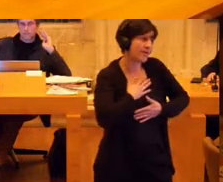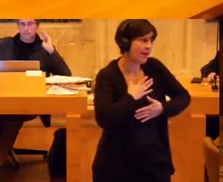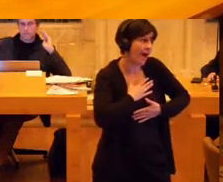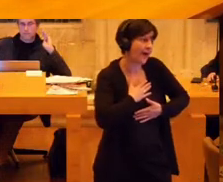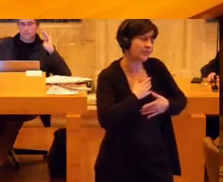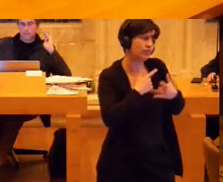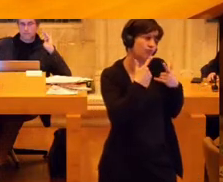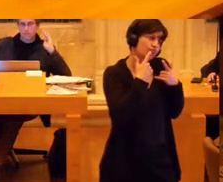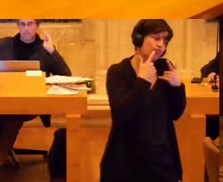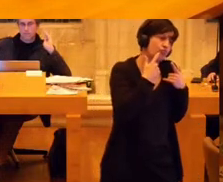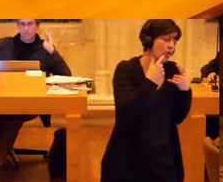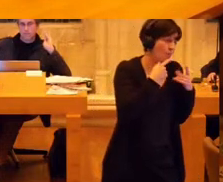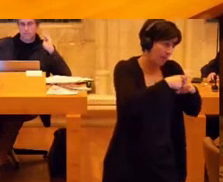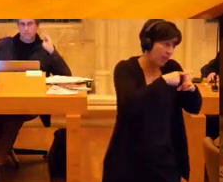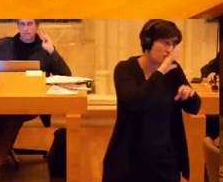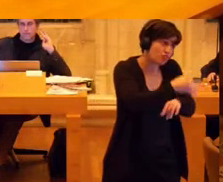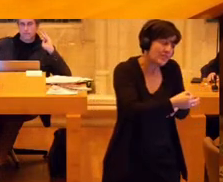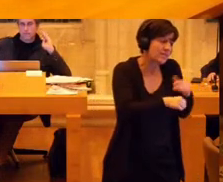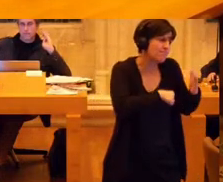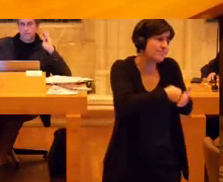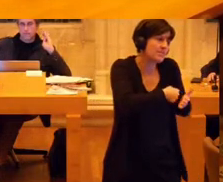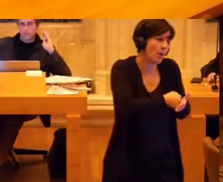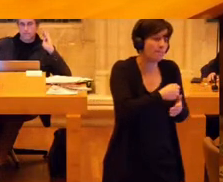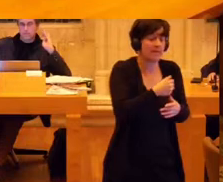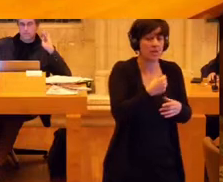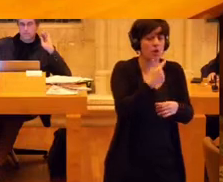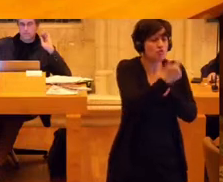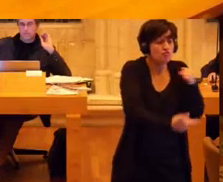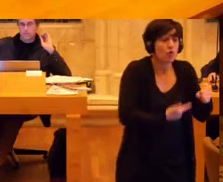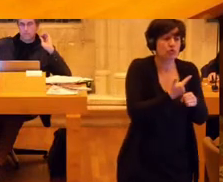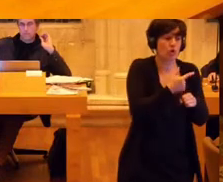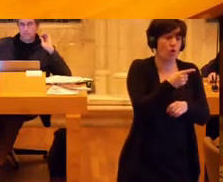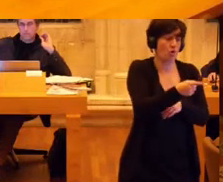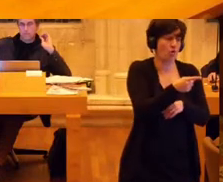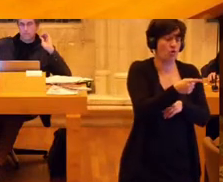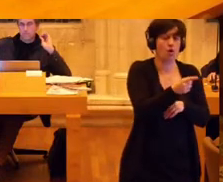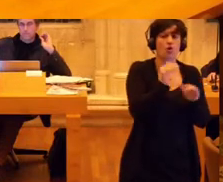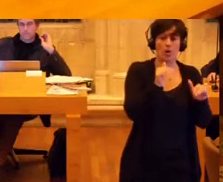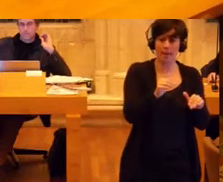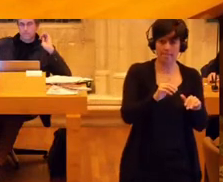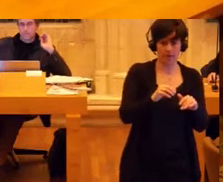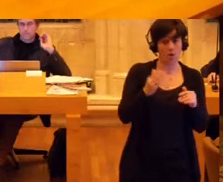pourrait partager. C'est qu'en 2 ans, le coût d'installation, malgré tout, du panneau